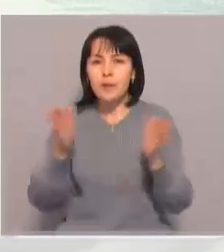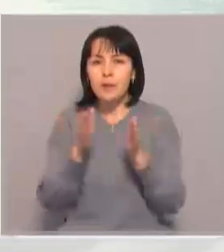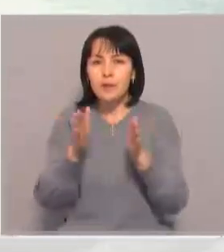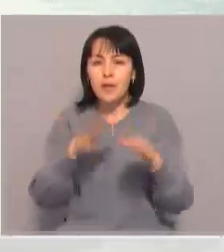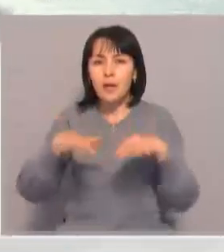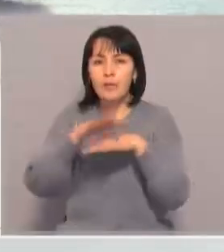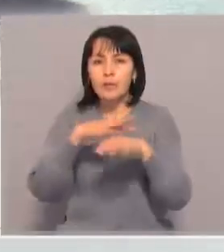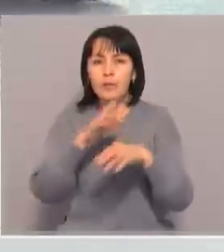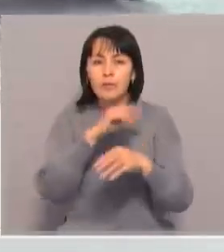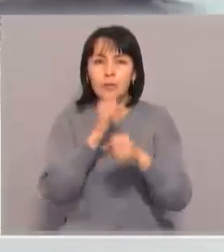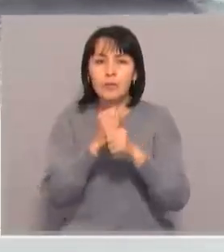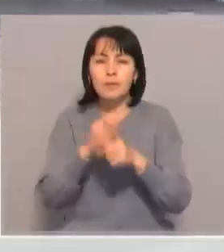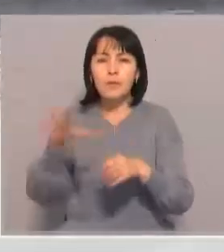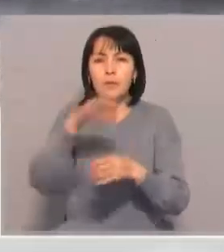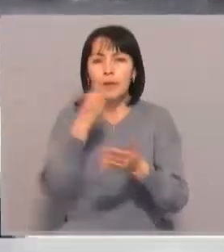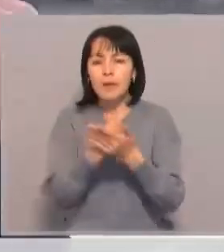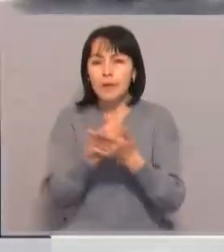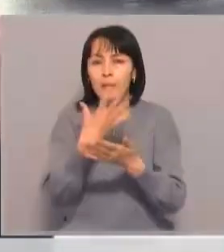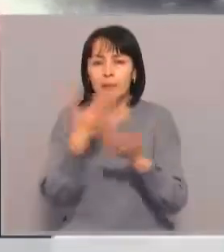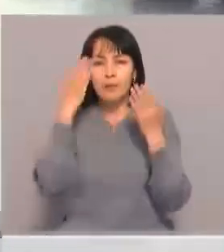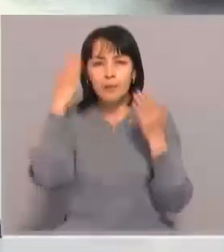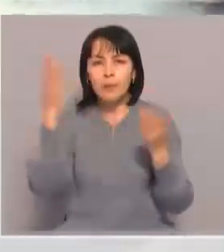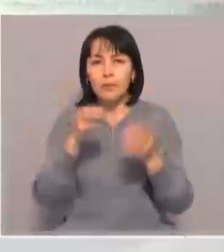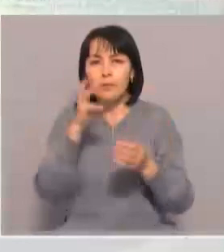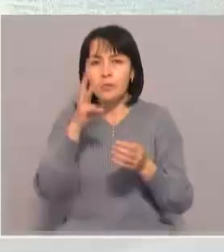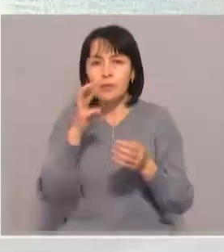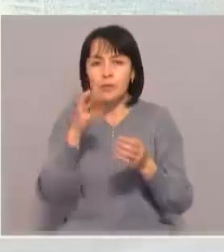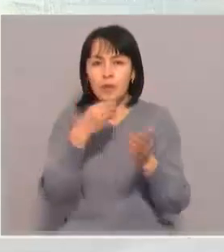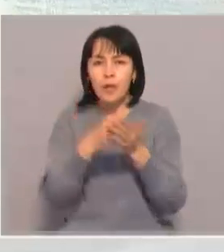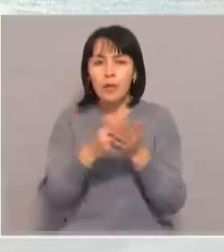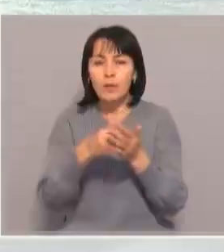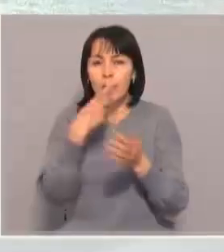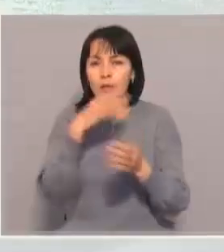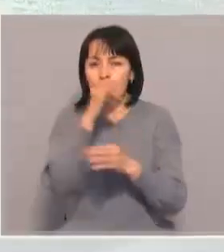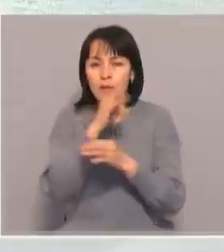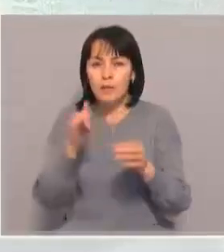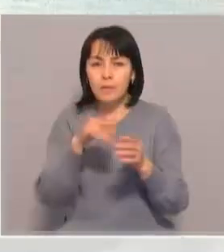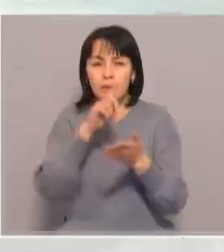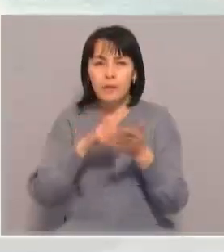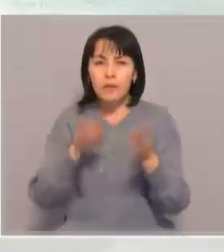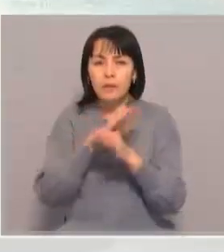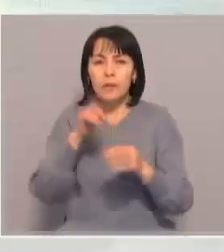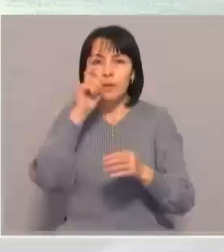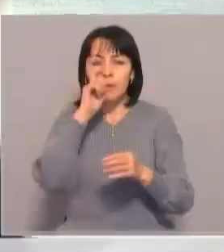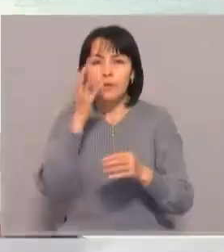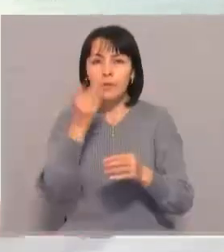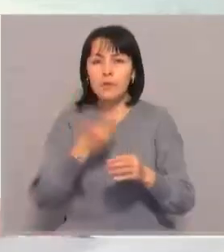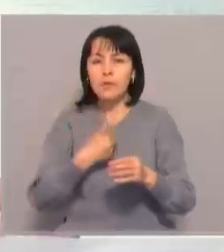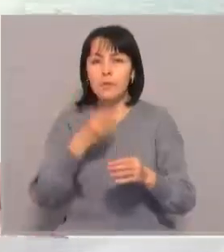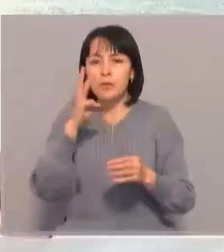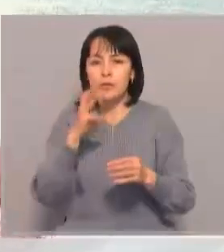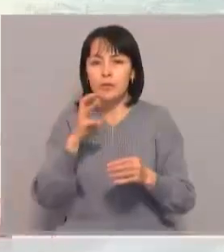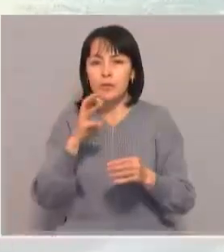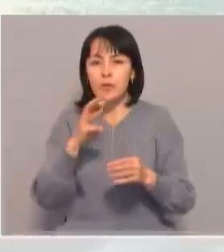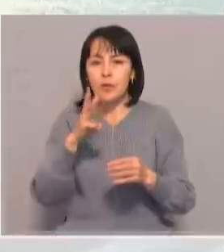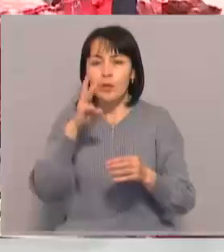істейміз. Неғып қымбат дейді. Ишқа доказ ете алмайсың, мынақта 300-ден алдым деп айта алмайсың. Оны сенбейді ол жерде ешкім. Мұл пияздың бағасы 300, біз мен 350 сатуым